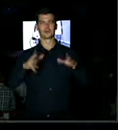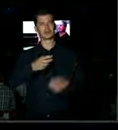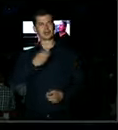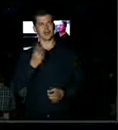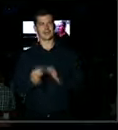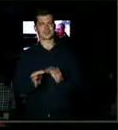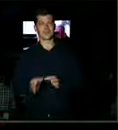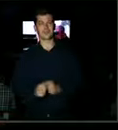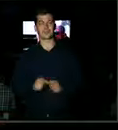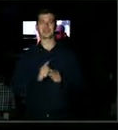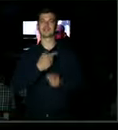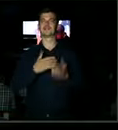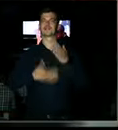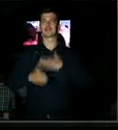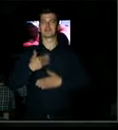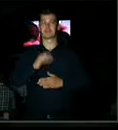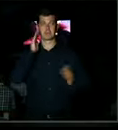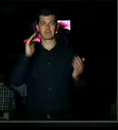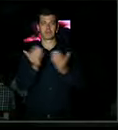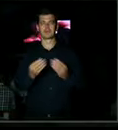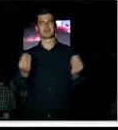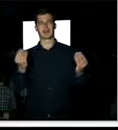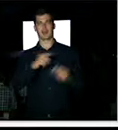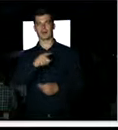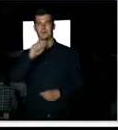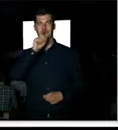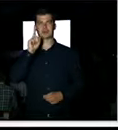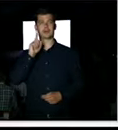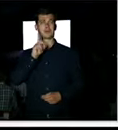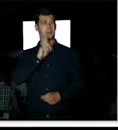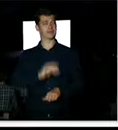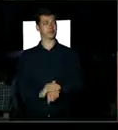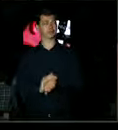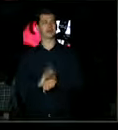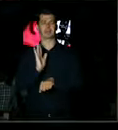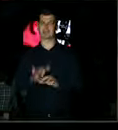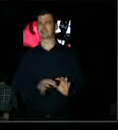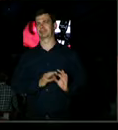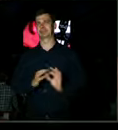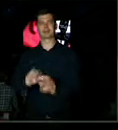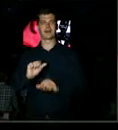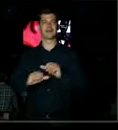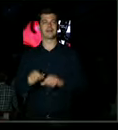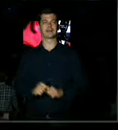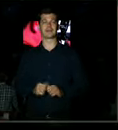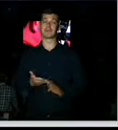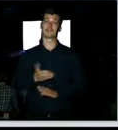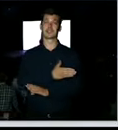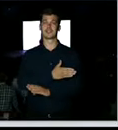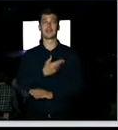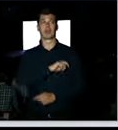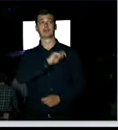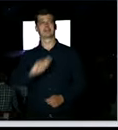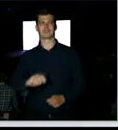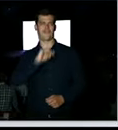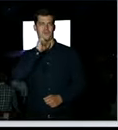przygoda i cieszę się, bo mogę poznać naprawdę wspaniałych ludzi, z którymi przyjaźnie utrzymam przez lata. Wcześniej nie jeździłam na tego typu